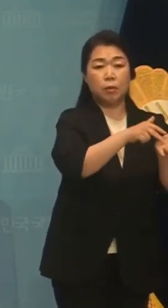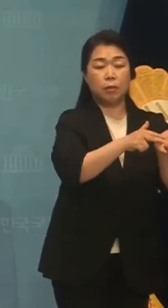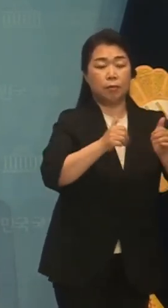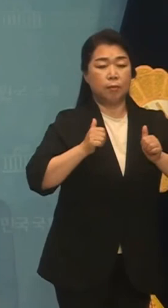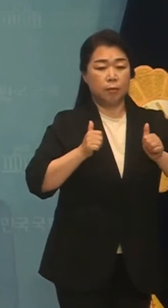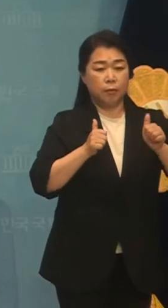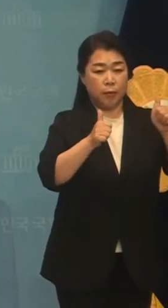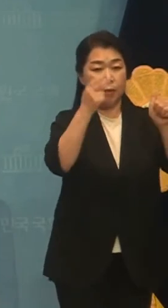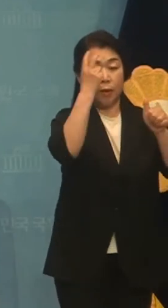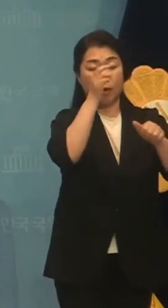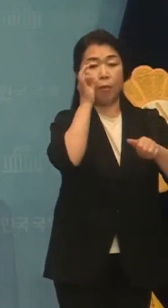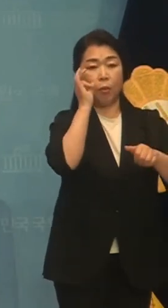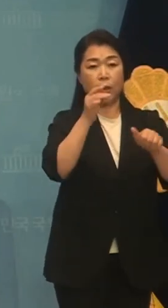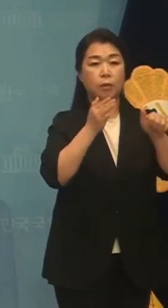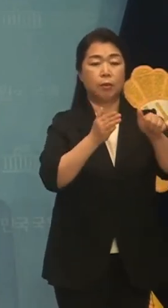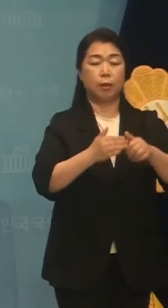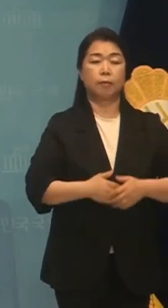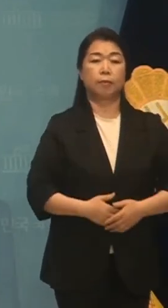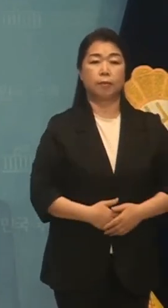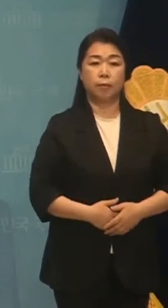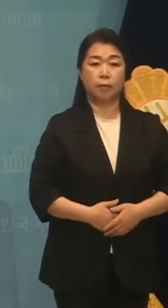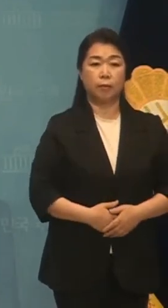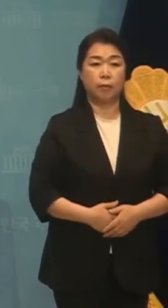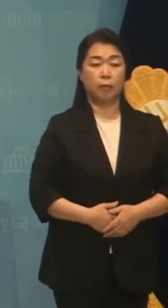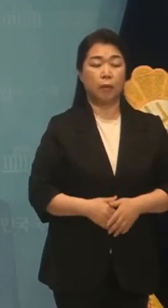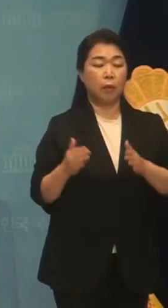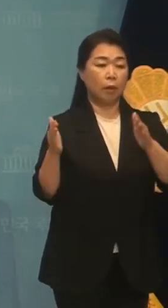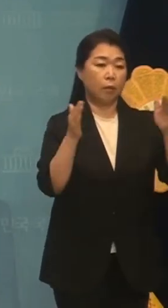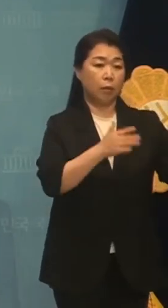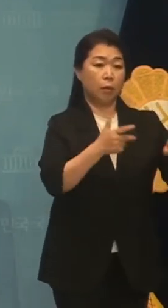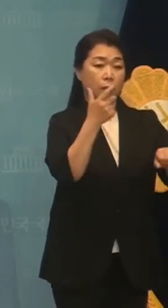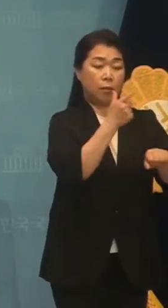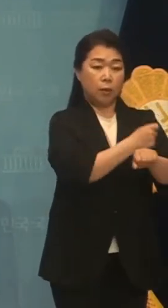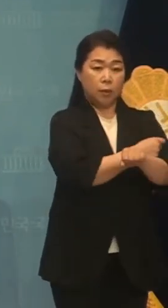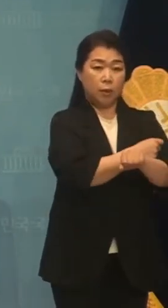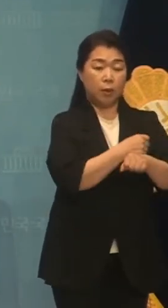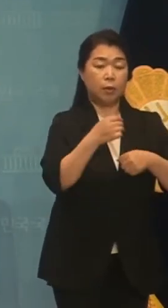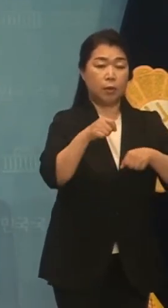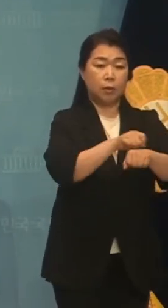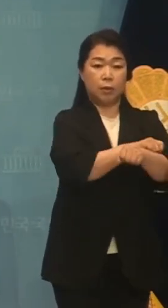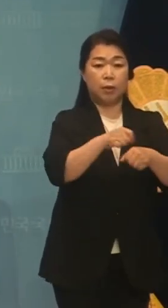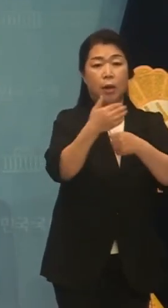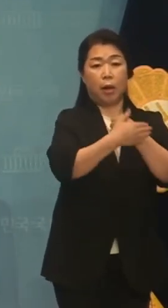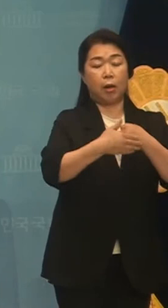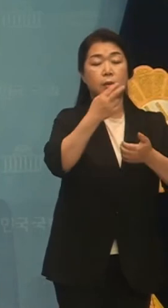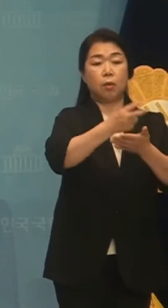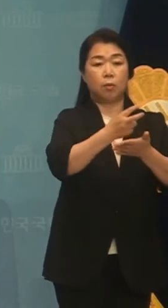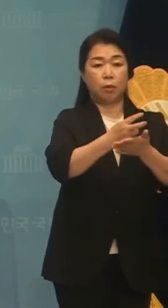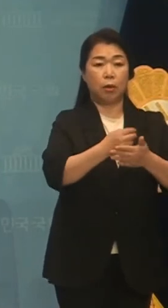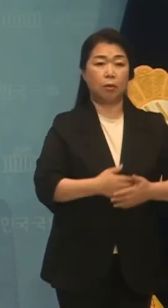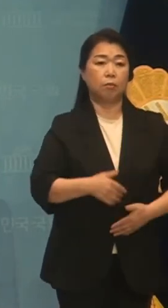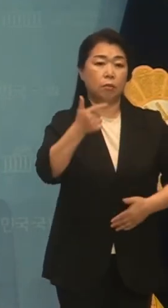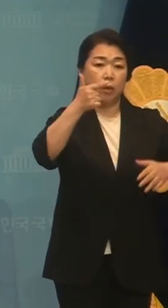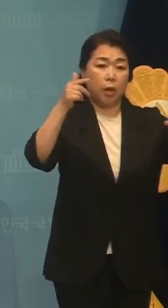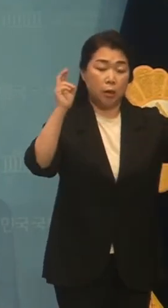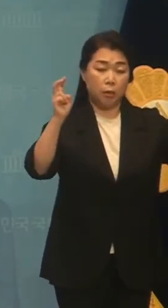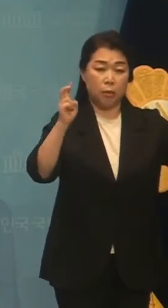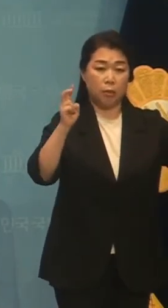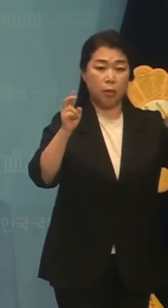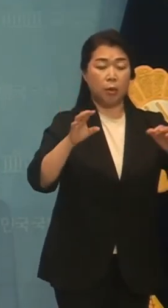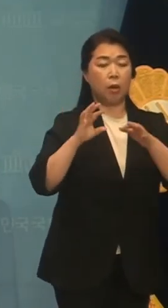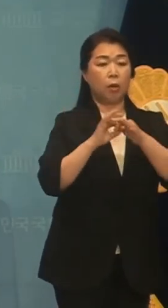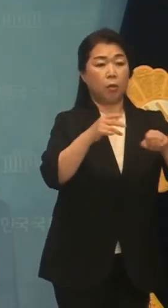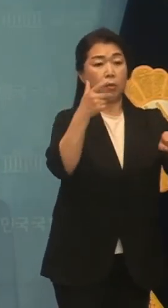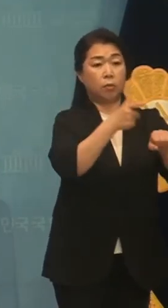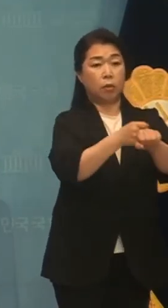열심히 살피도록 하겠습니다. 다음으로는 백신 인센티브 제도입니다. 대기업들이 쏙쏙